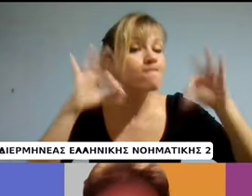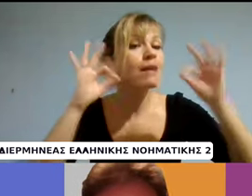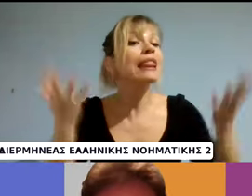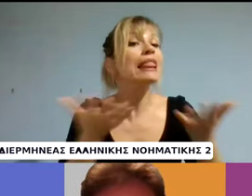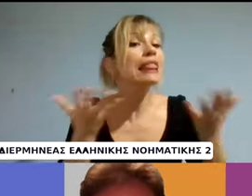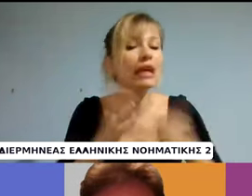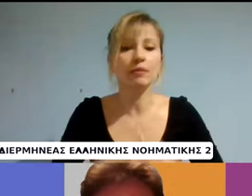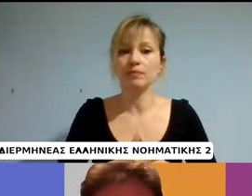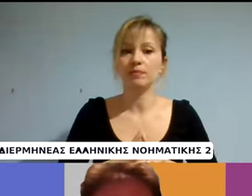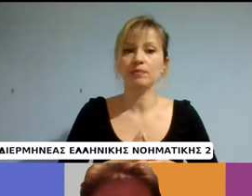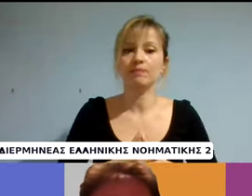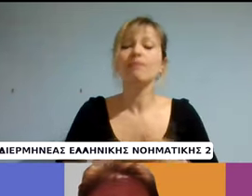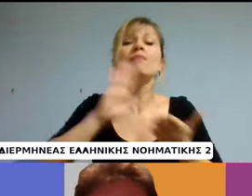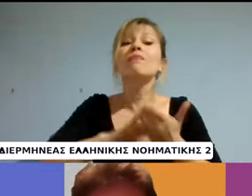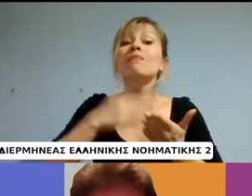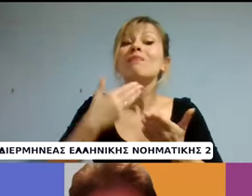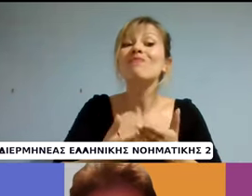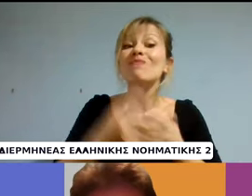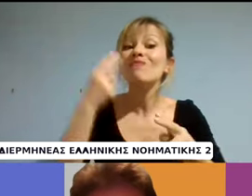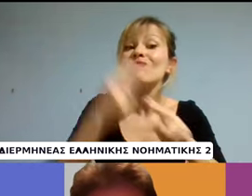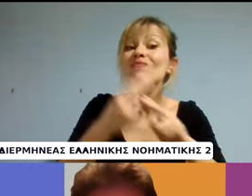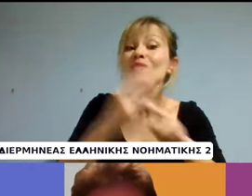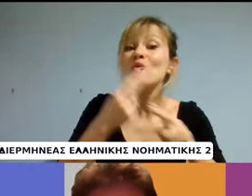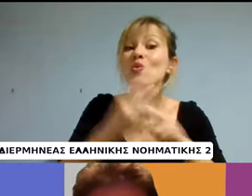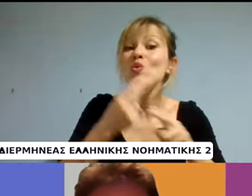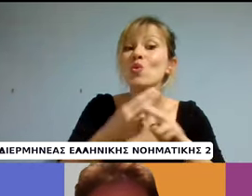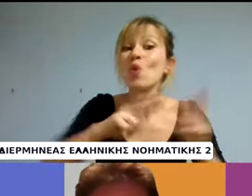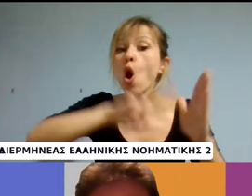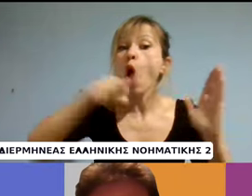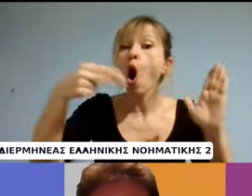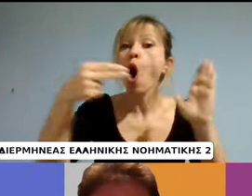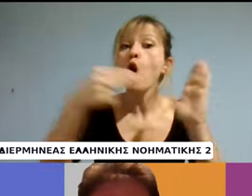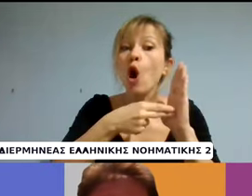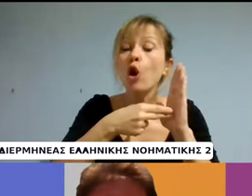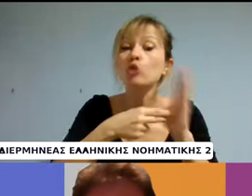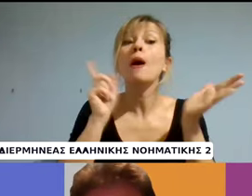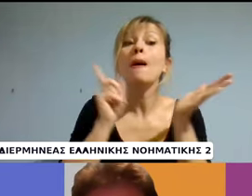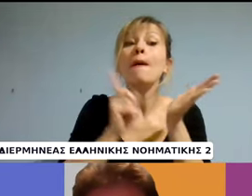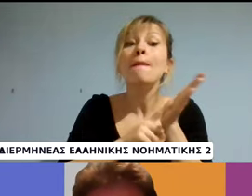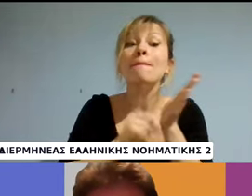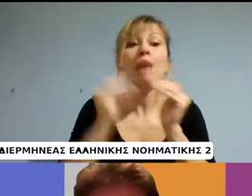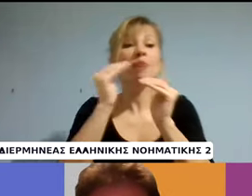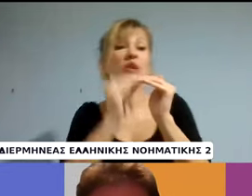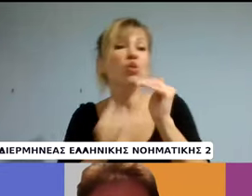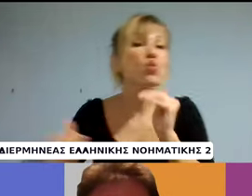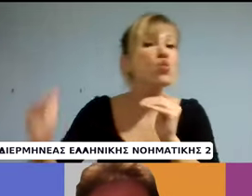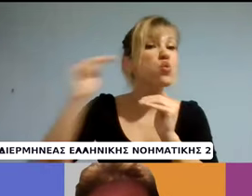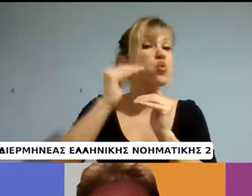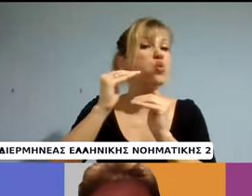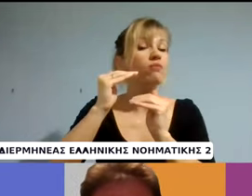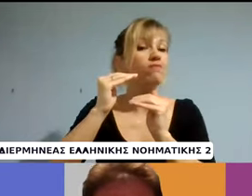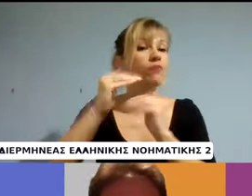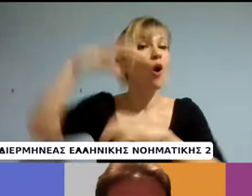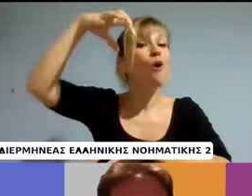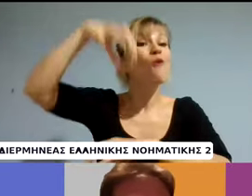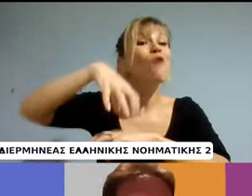ότι ποια είναι η σημασία των μεταφραστών, ποια είναι η σημασία του να υπάρχει ένας επίσημος αναγνωρισμένος από την πολιτεία